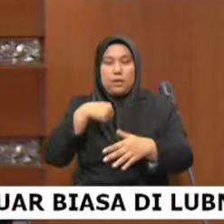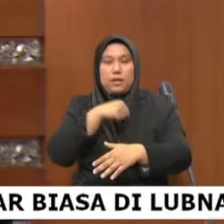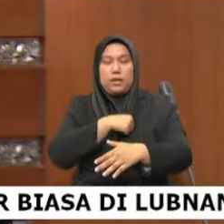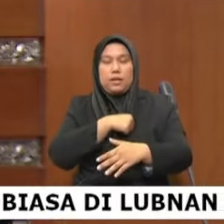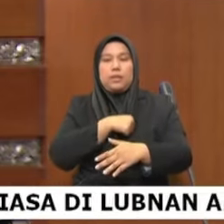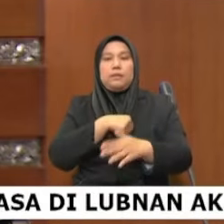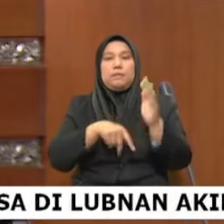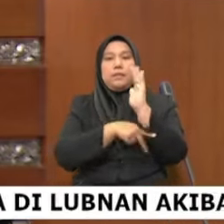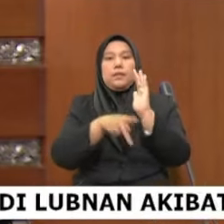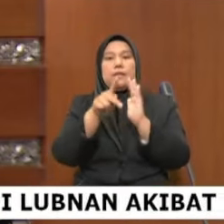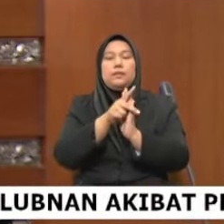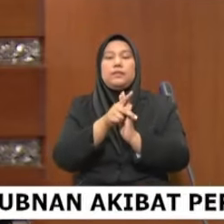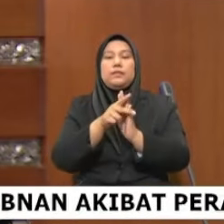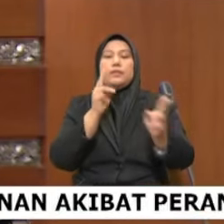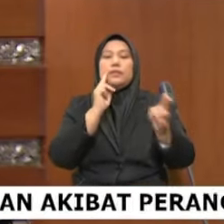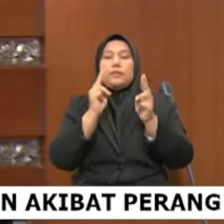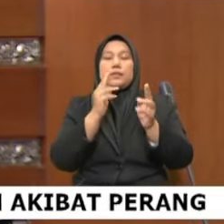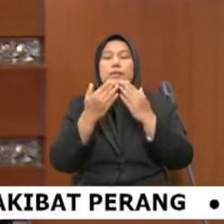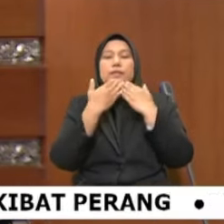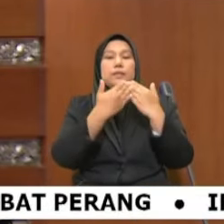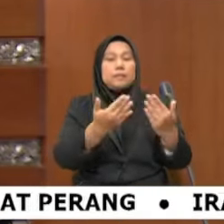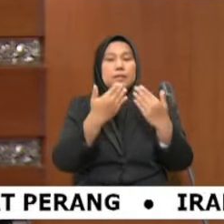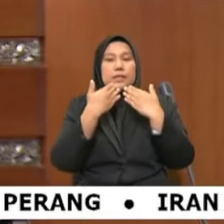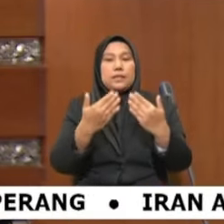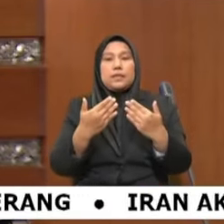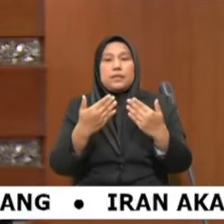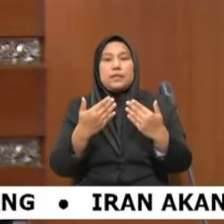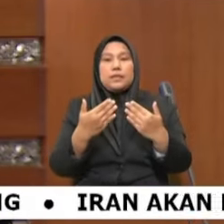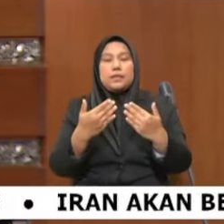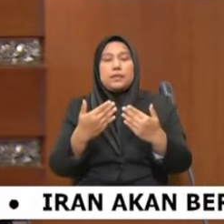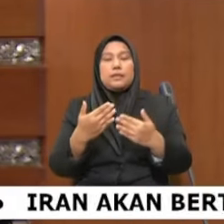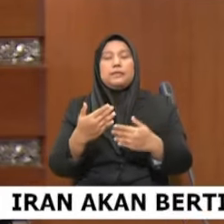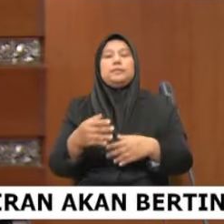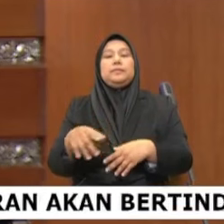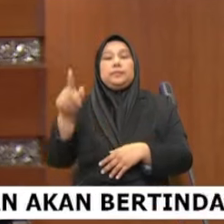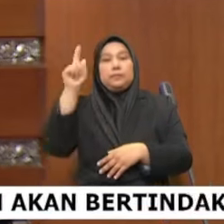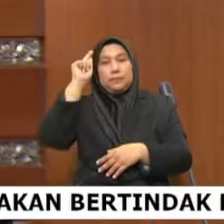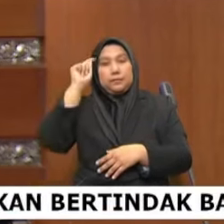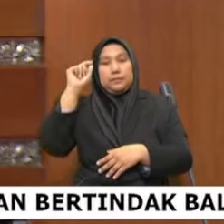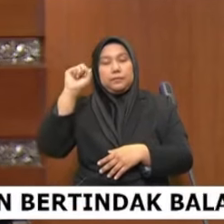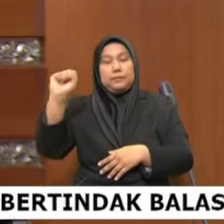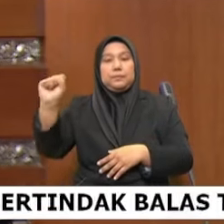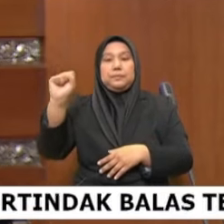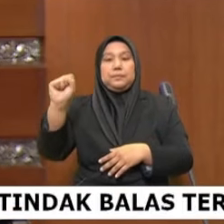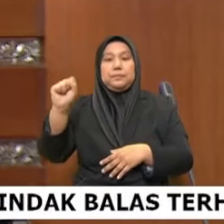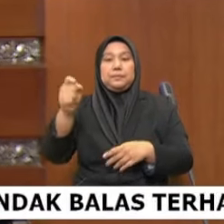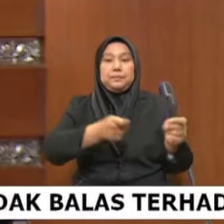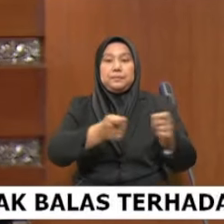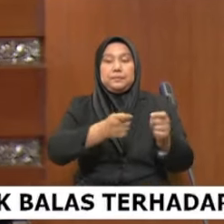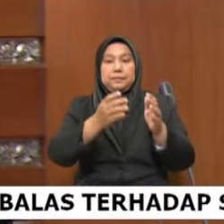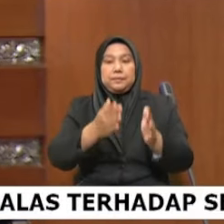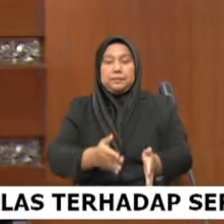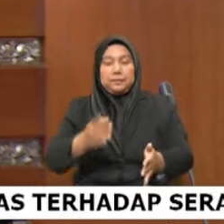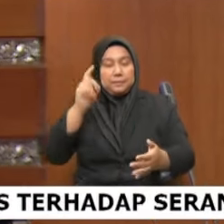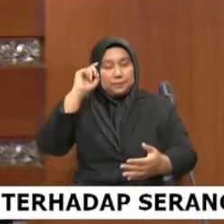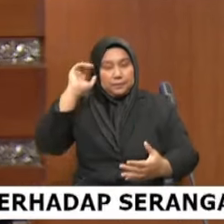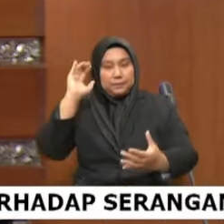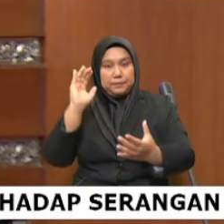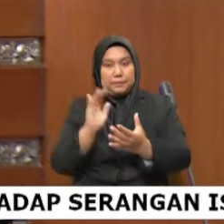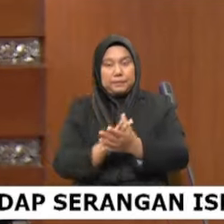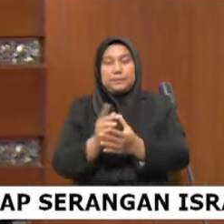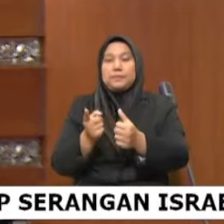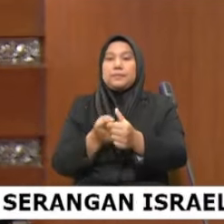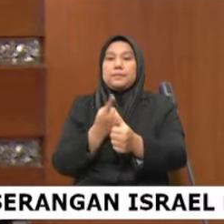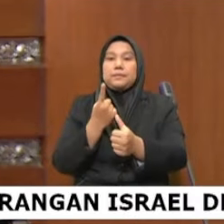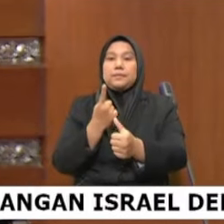untuk merakamkan ucapan setinggi-tinggi terima kasih kepada Tuan Speaker yang saya percaya pertama